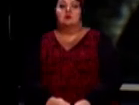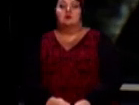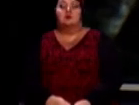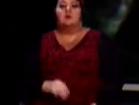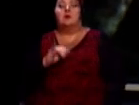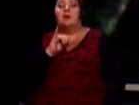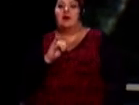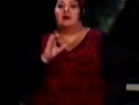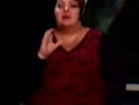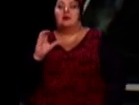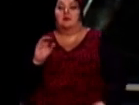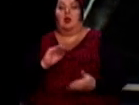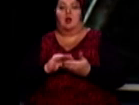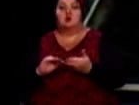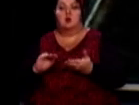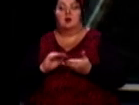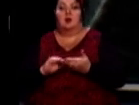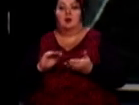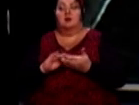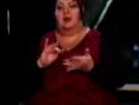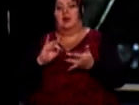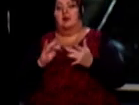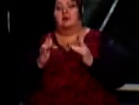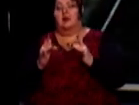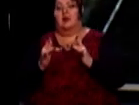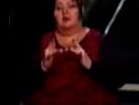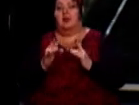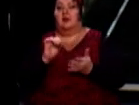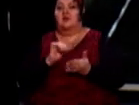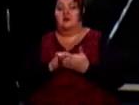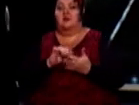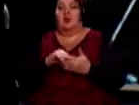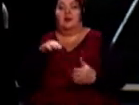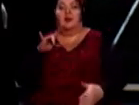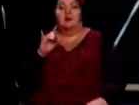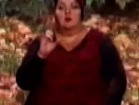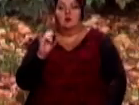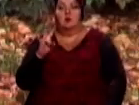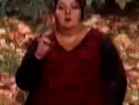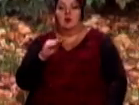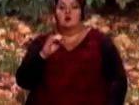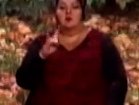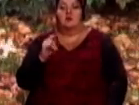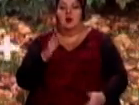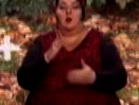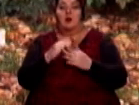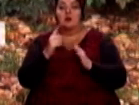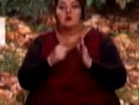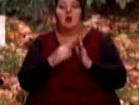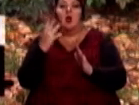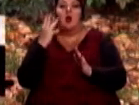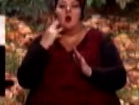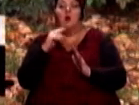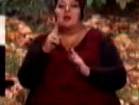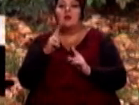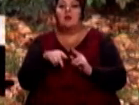Ірина Станіславівна, журналіст інтернет-видання «Трибуна» Ярослав Журавель має до вас запитання з цього приводу. Коли нарешті